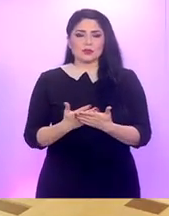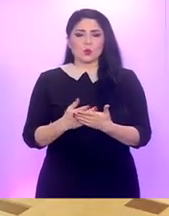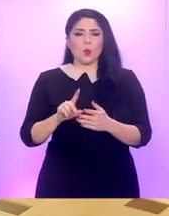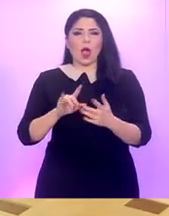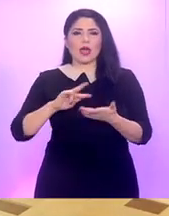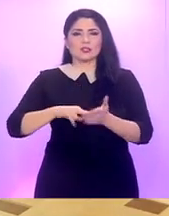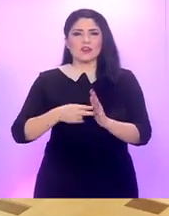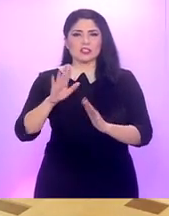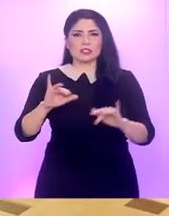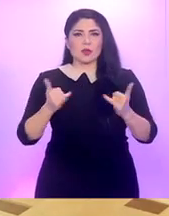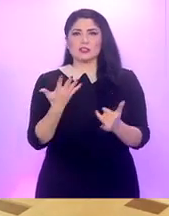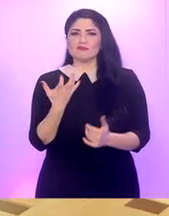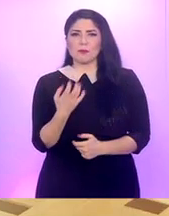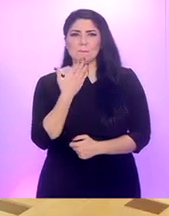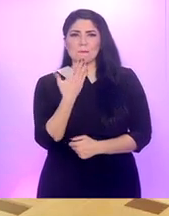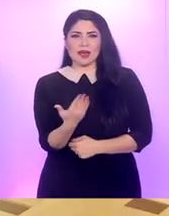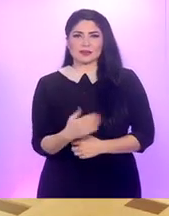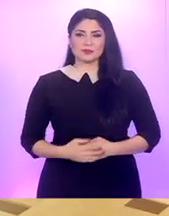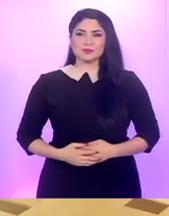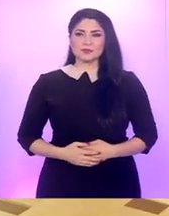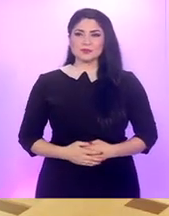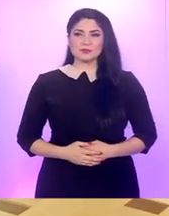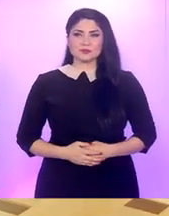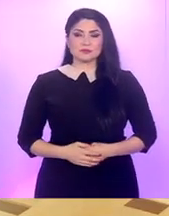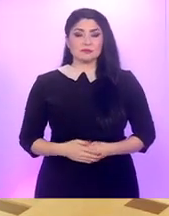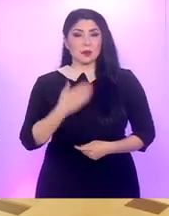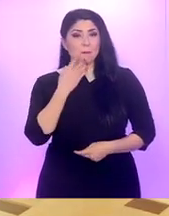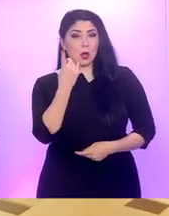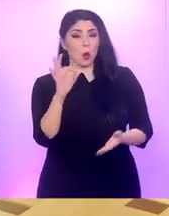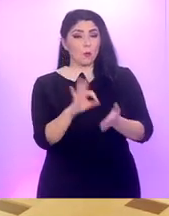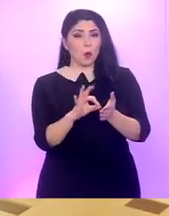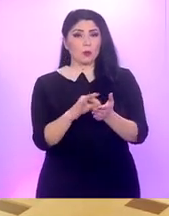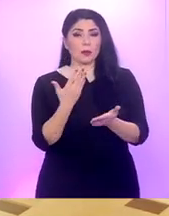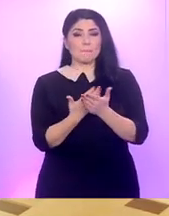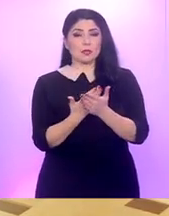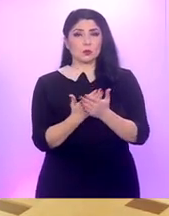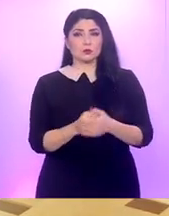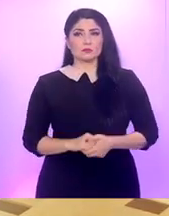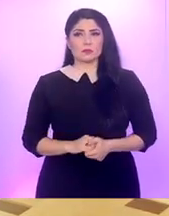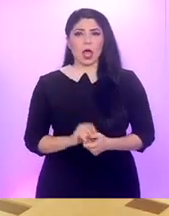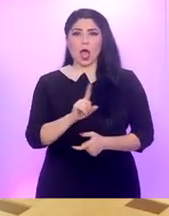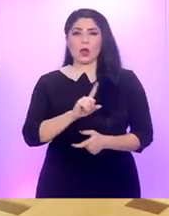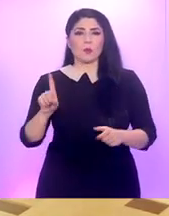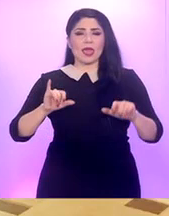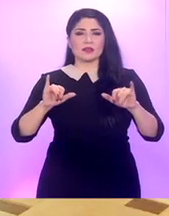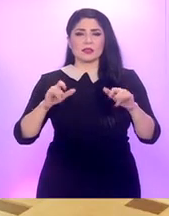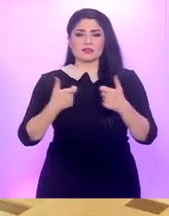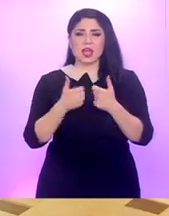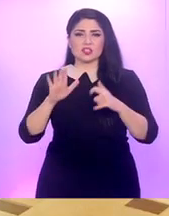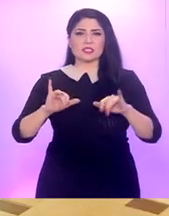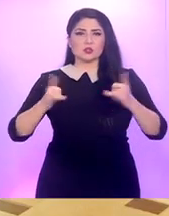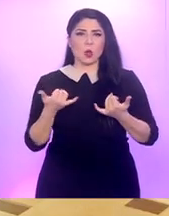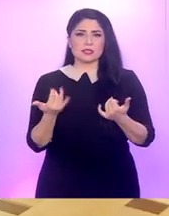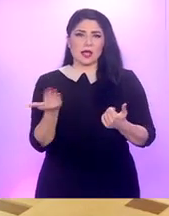Bun găsit. Pare, da, a fi o propunere pentru a debloca această situație. Acum,